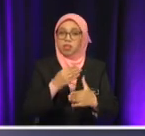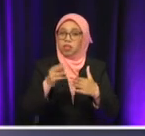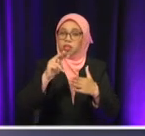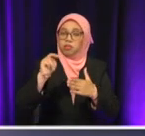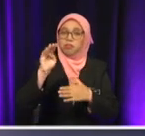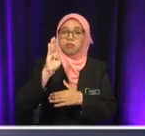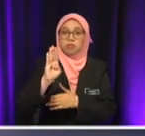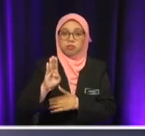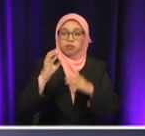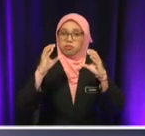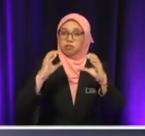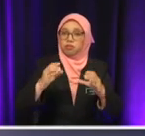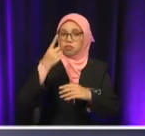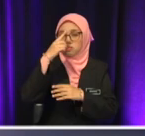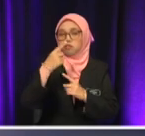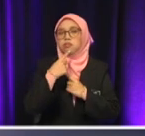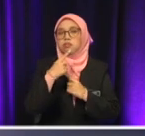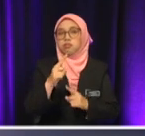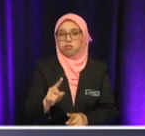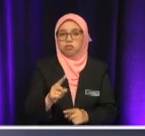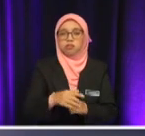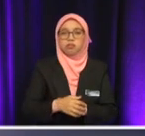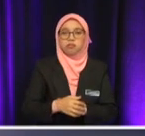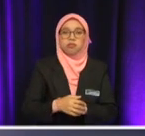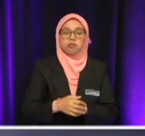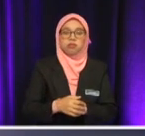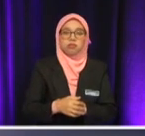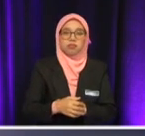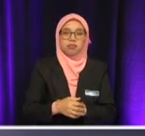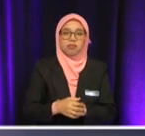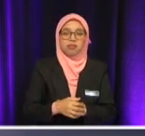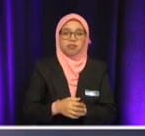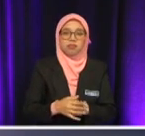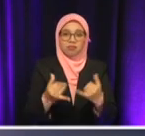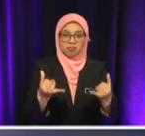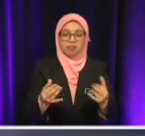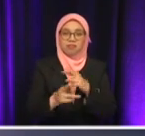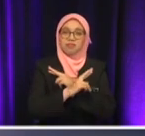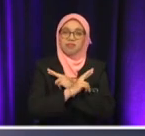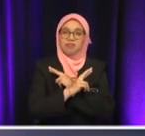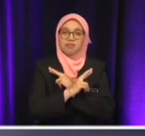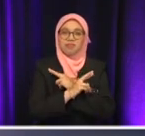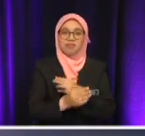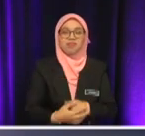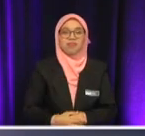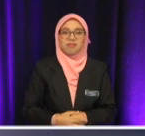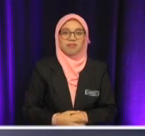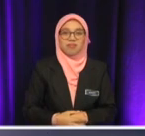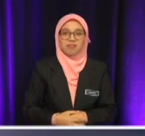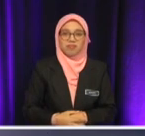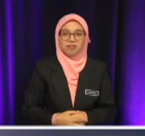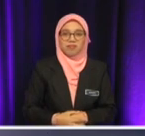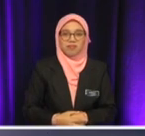soalan bahagian B bagi MPV asuhan dan perikanan awal kanak-kanak. Kita akan berhenti berehat seketika dan kembali selepas ini.